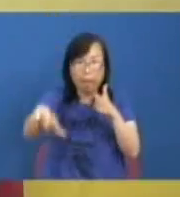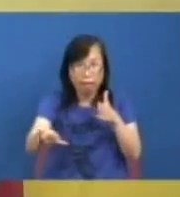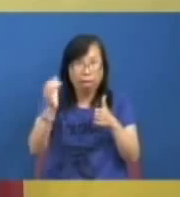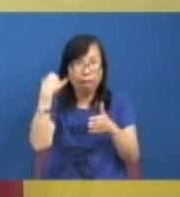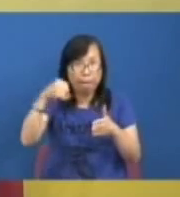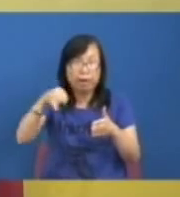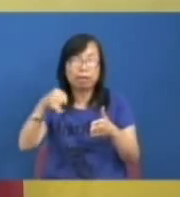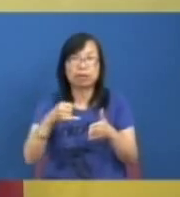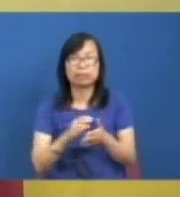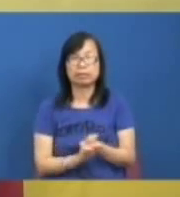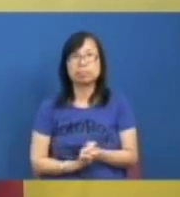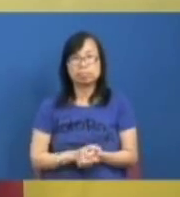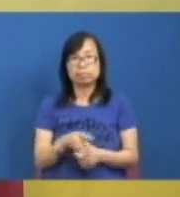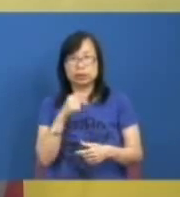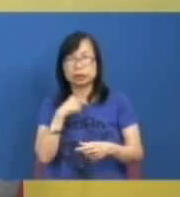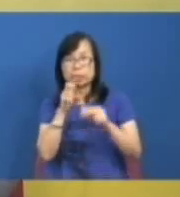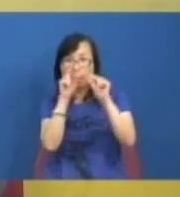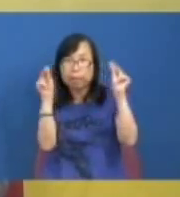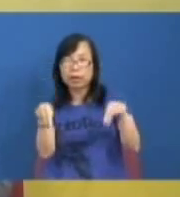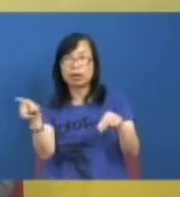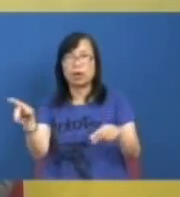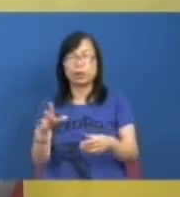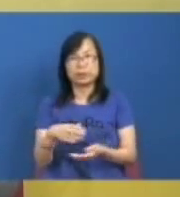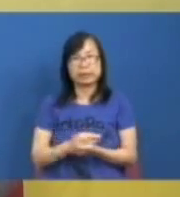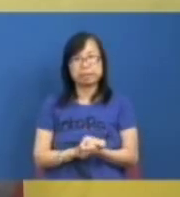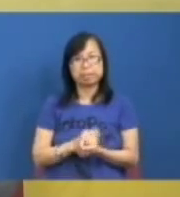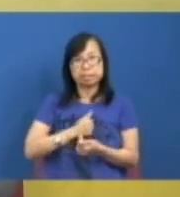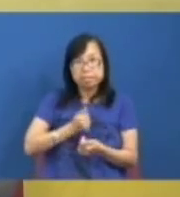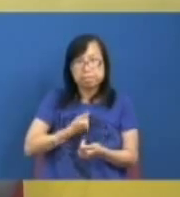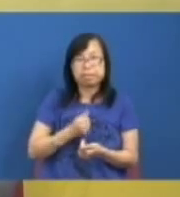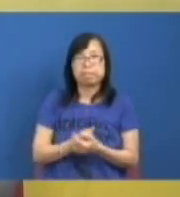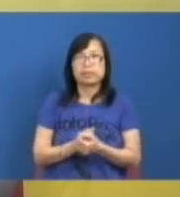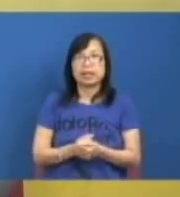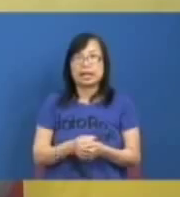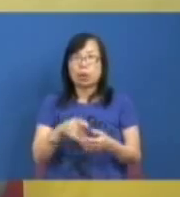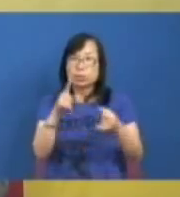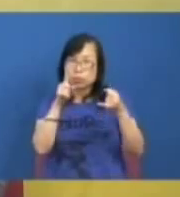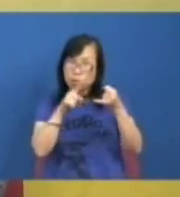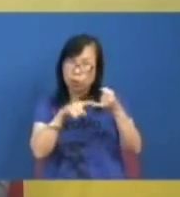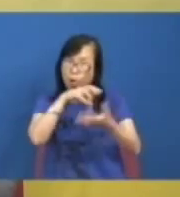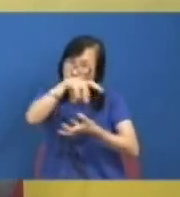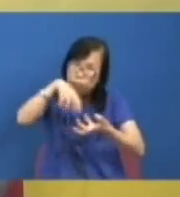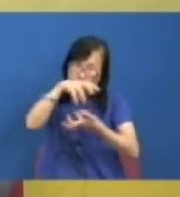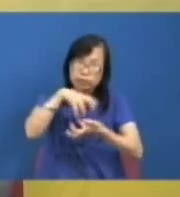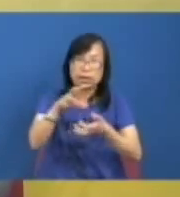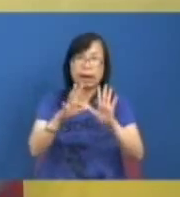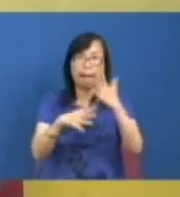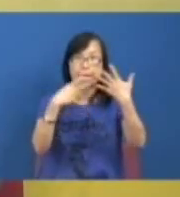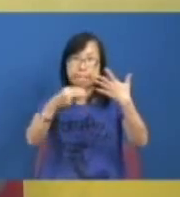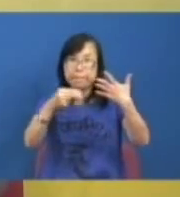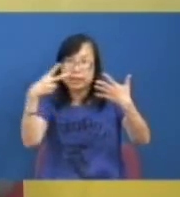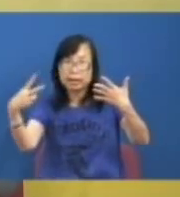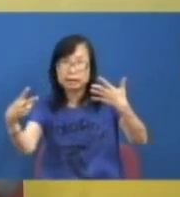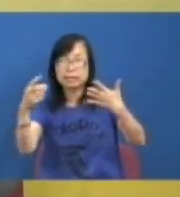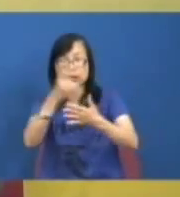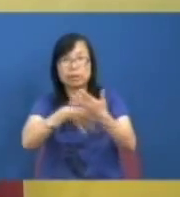咗嚟講，佢都有一個實際問題咯。 嗱，其實蒲職師咧就深入淺出，嗱，將一啲好複雜五七二條例俾